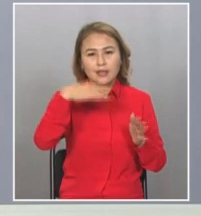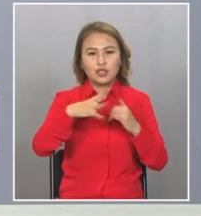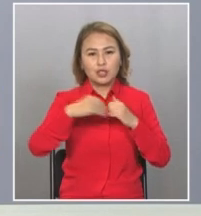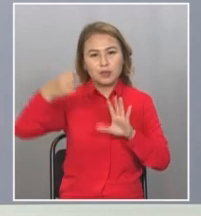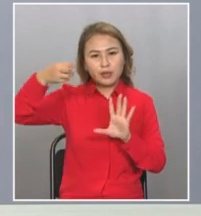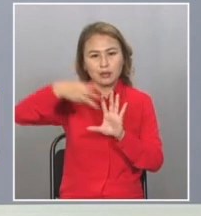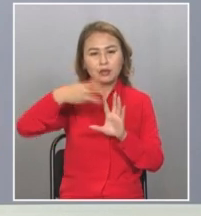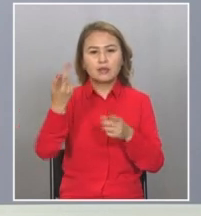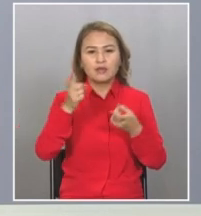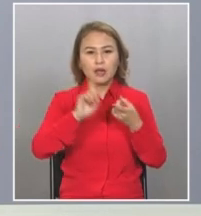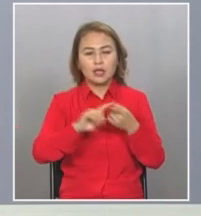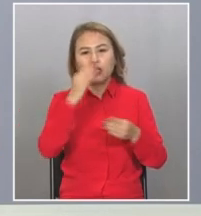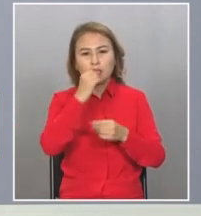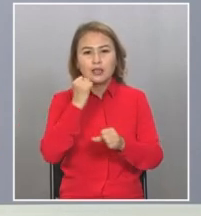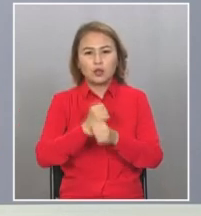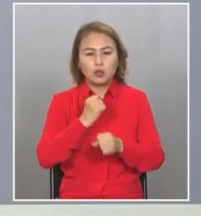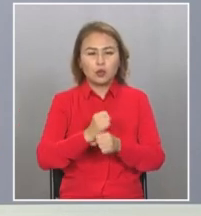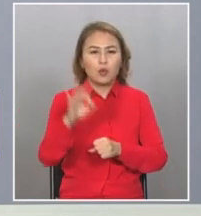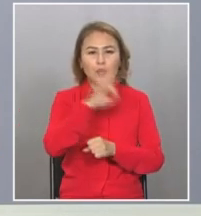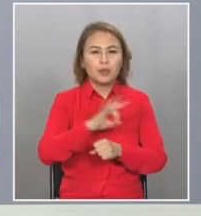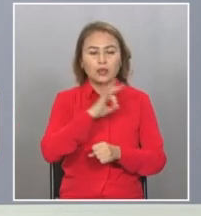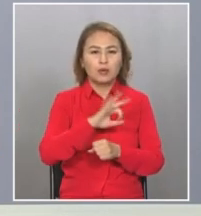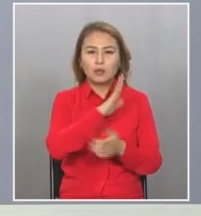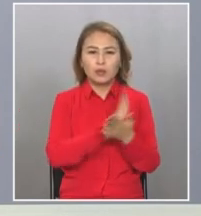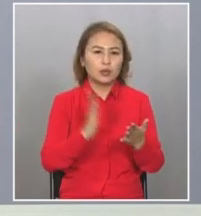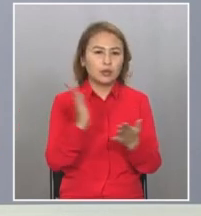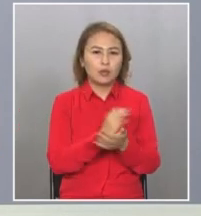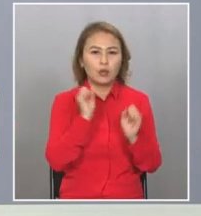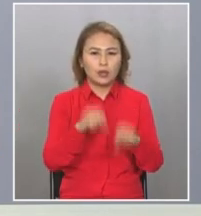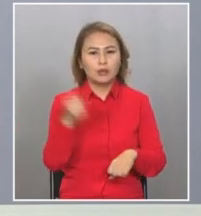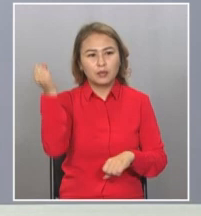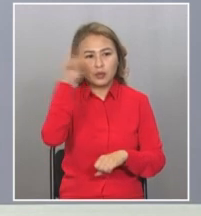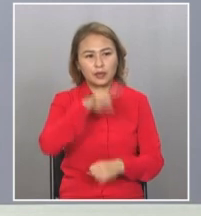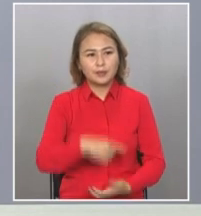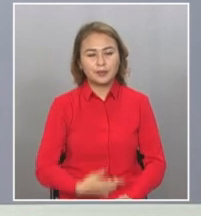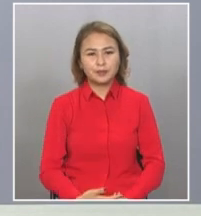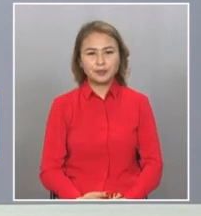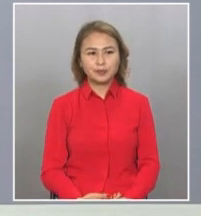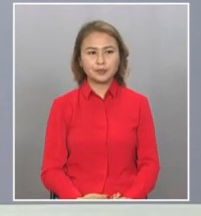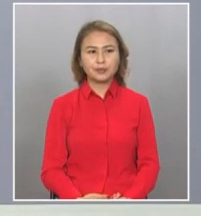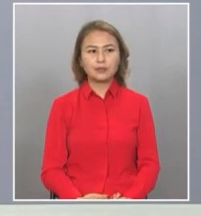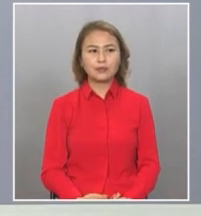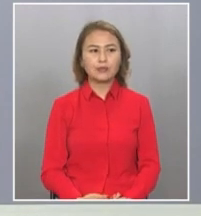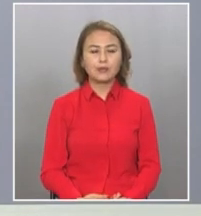түсу мөлшерін жасанды жолмен алу мүлдем мүмкін емес екенін білуге болады.